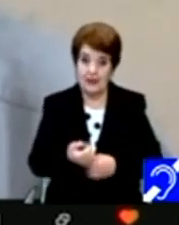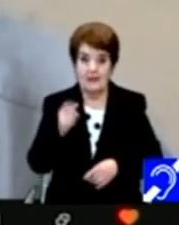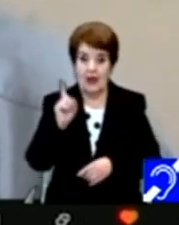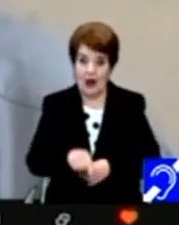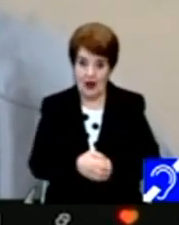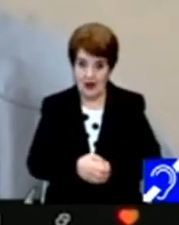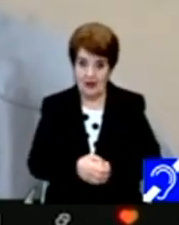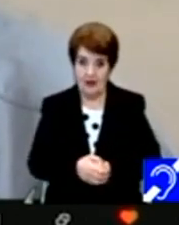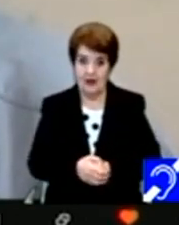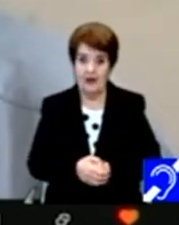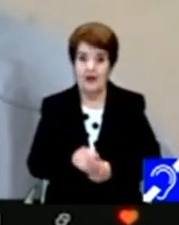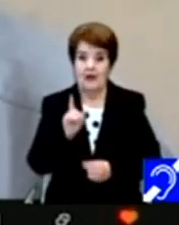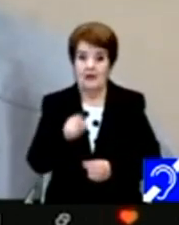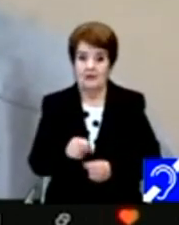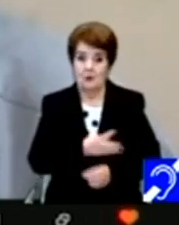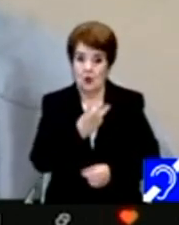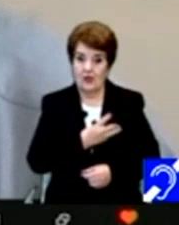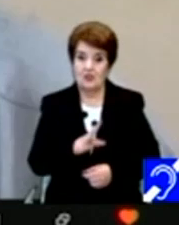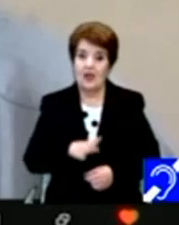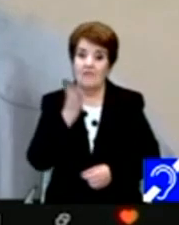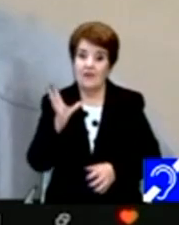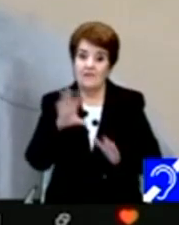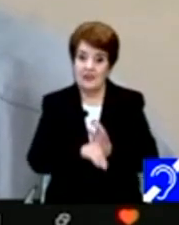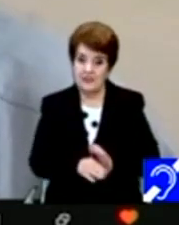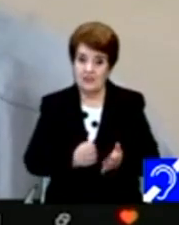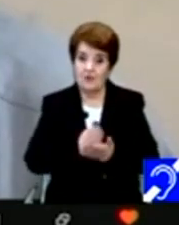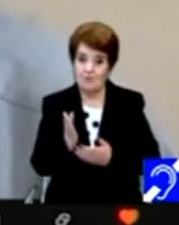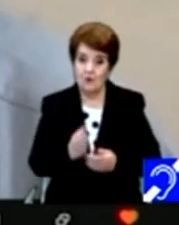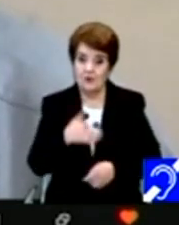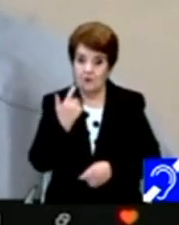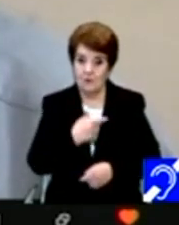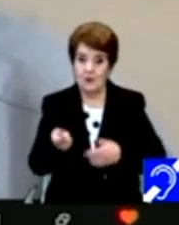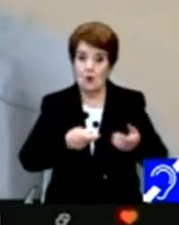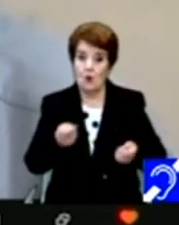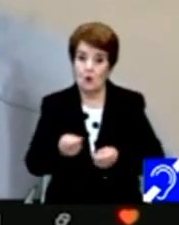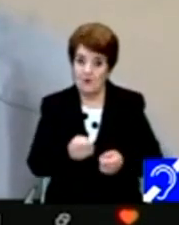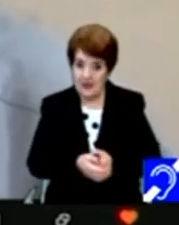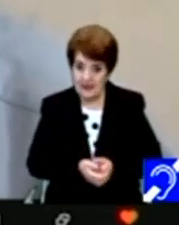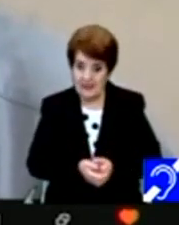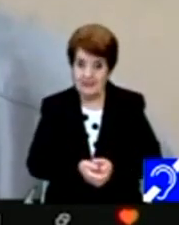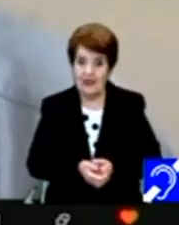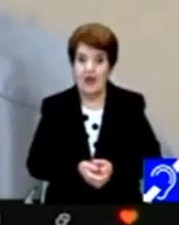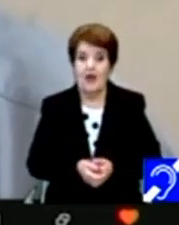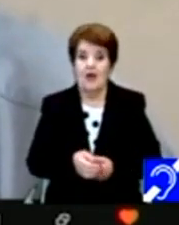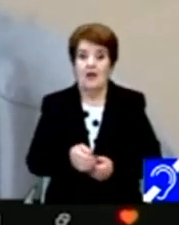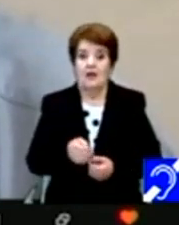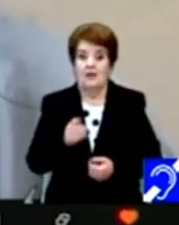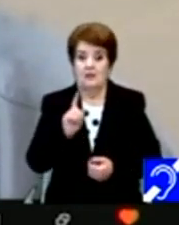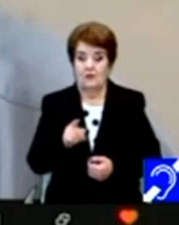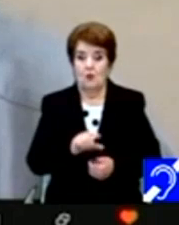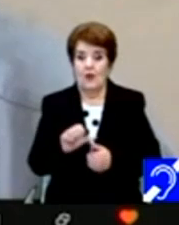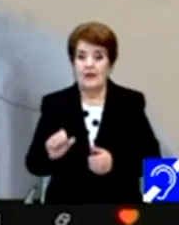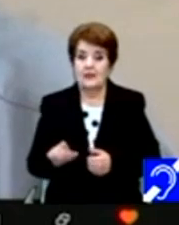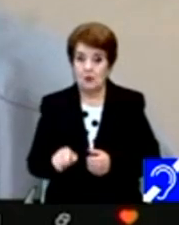care realmente se dorește a fi investit în funcție, să formeze un guvern și să guverneze, nu este exclus